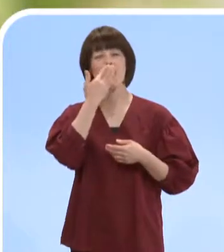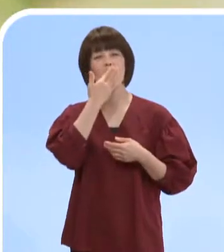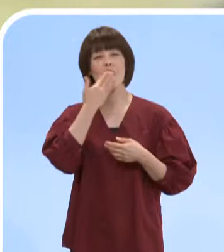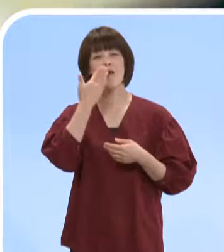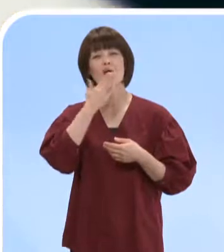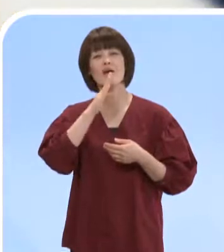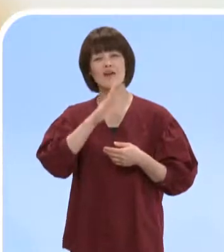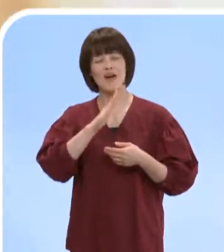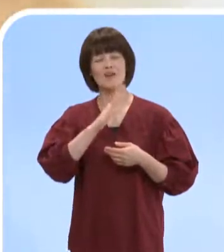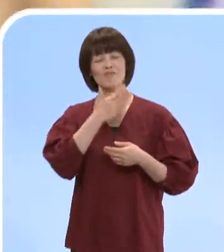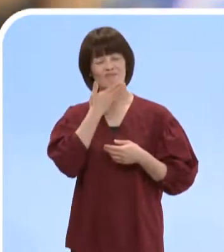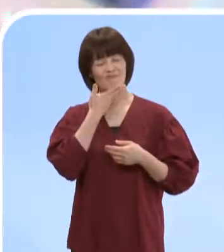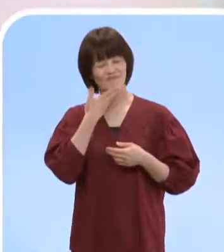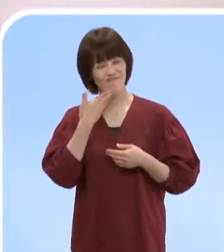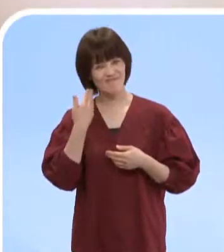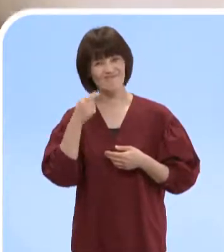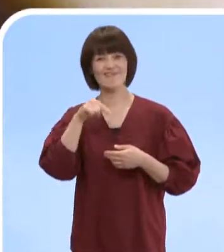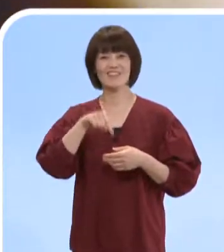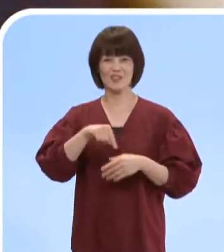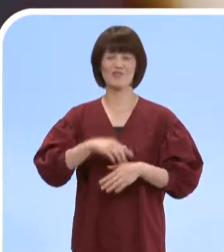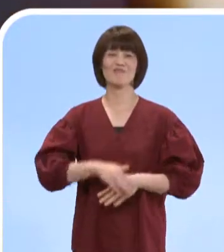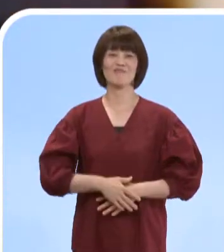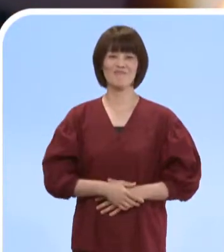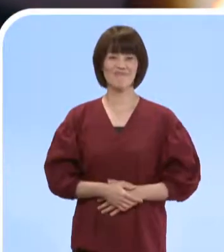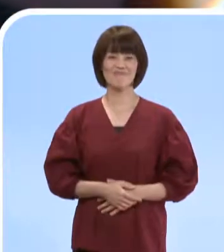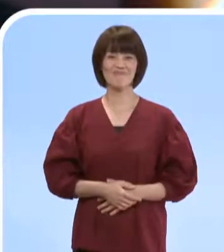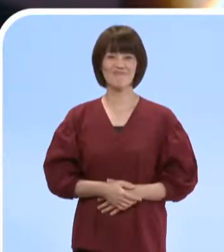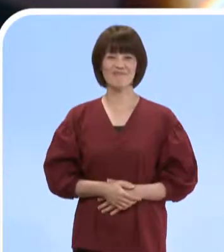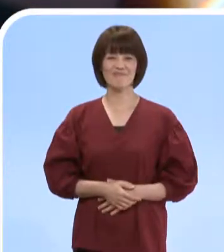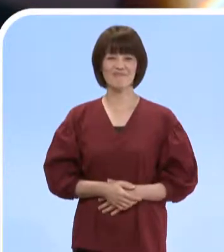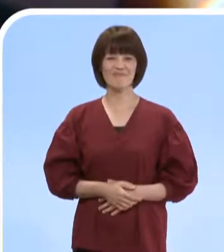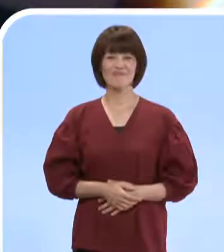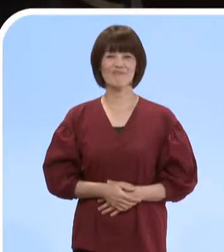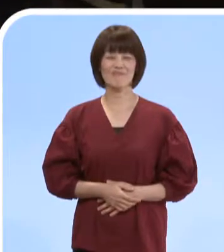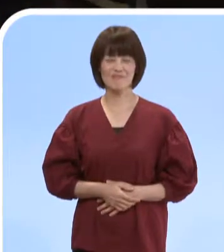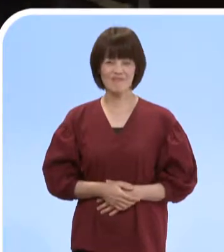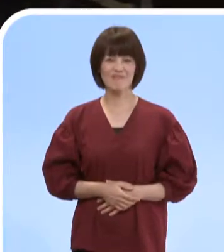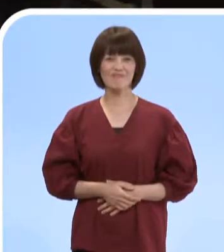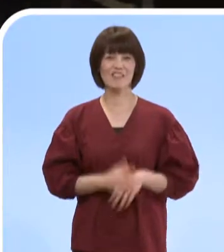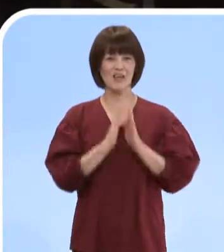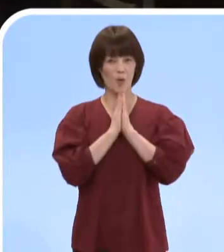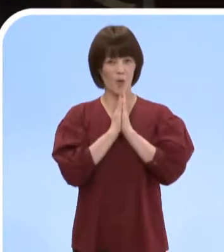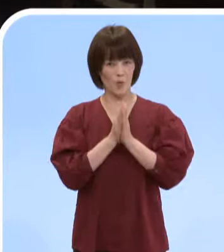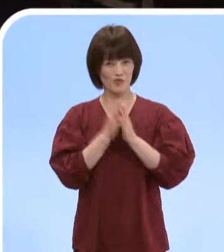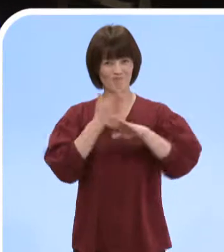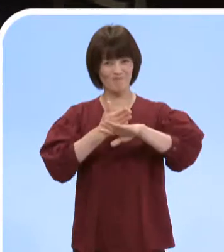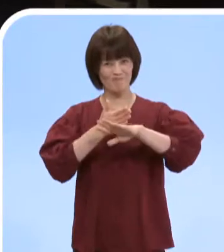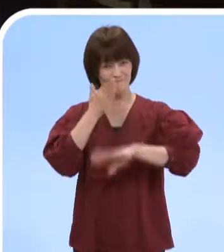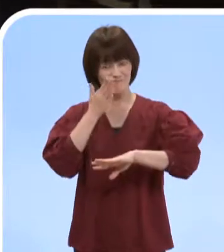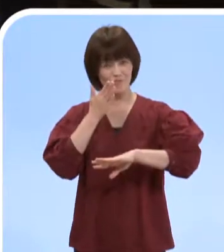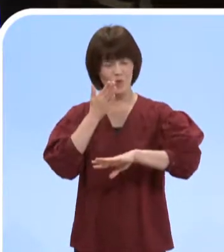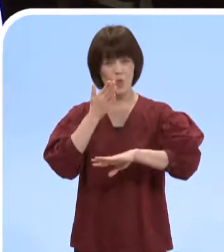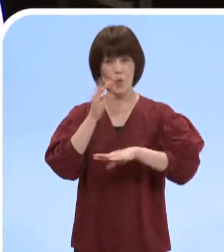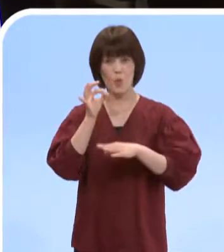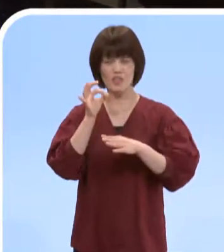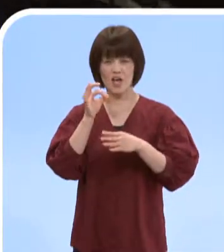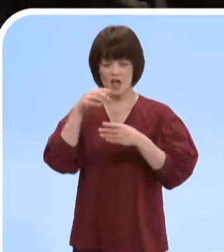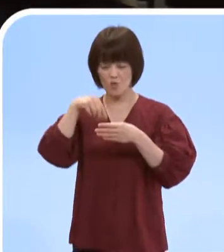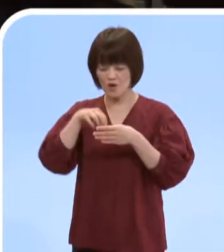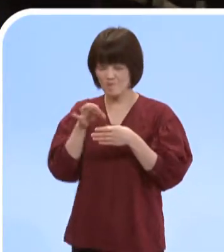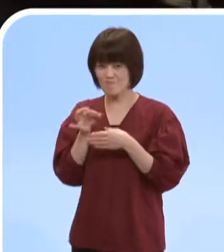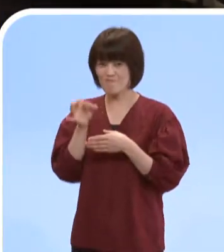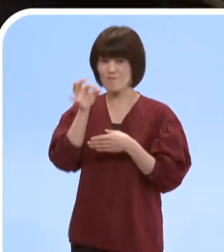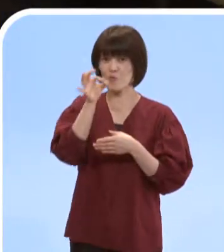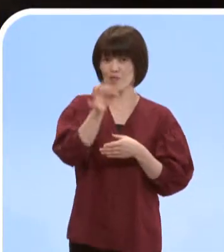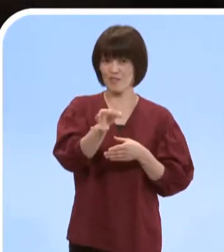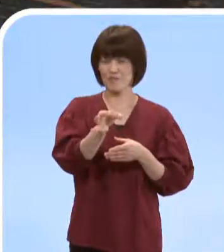せていただくことによってしっかりと味わっていただけるかなとは思っております。 ごちそうさまでした。お支払いはこ